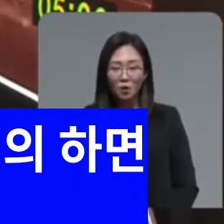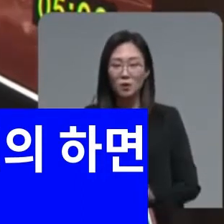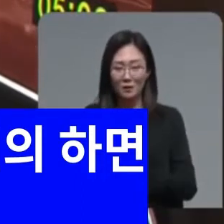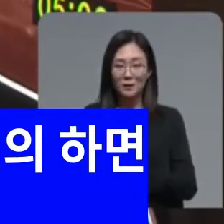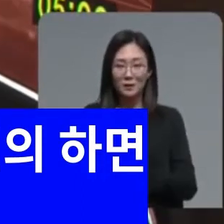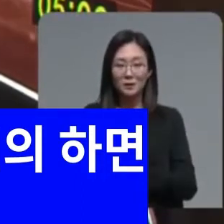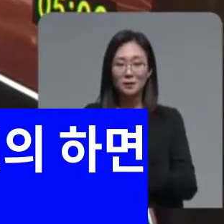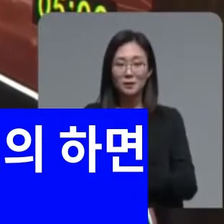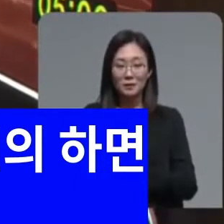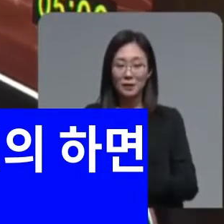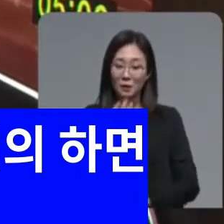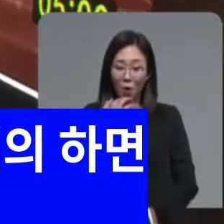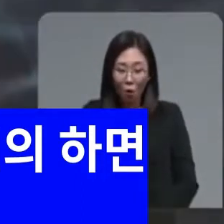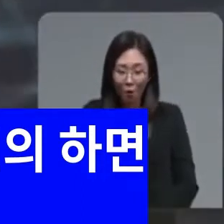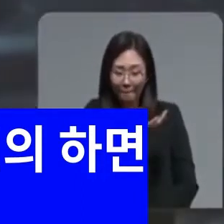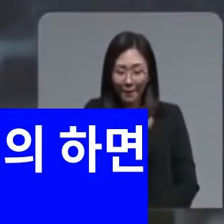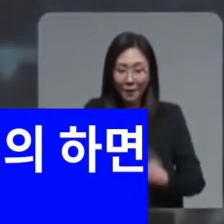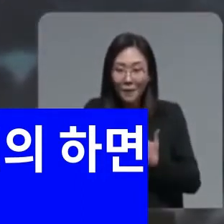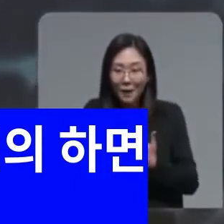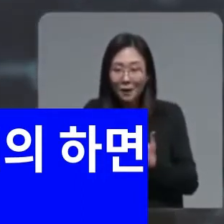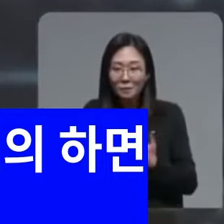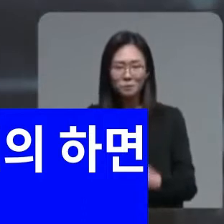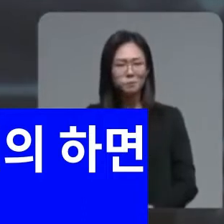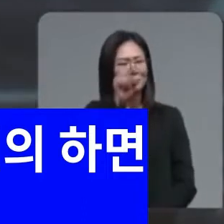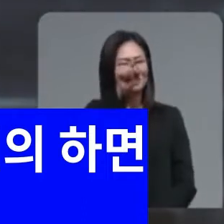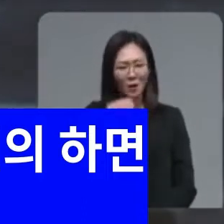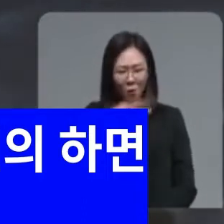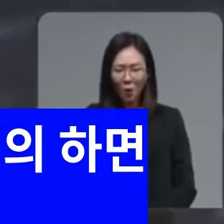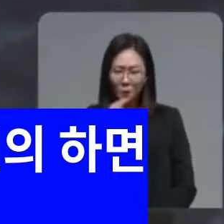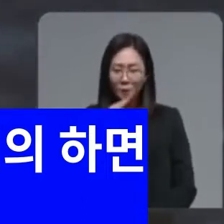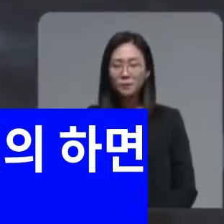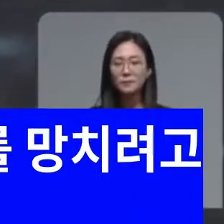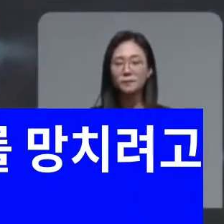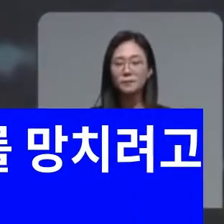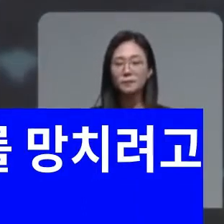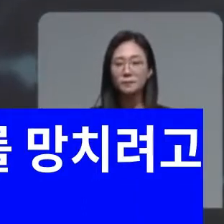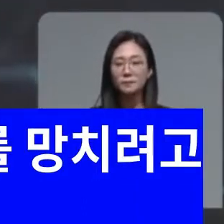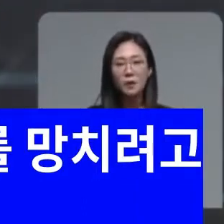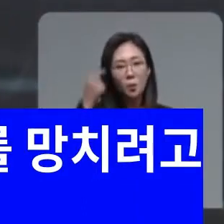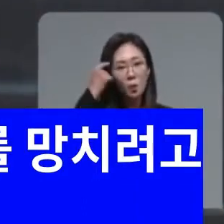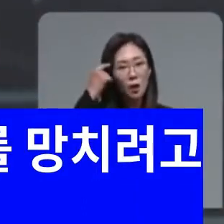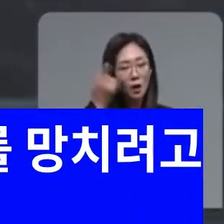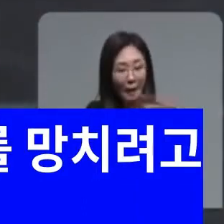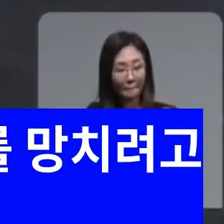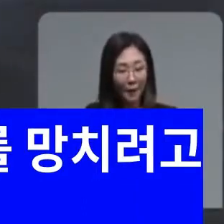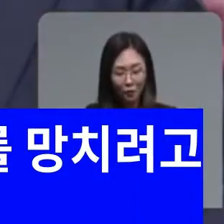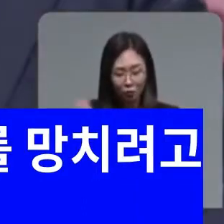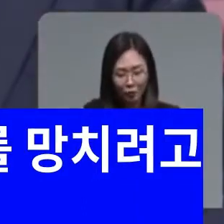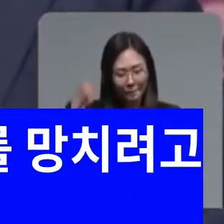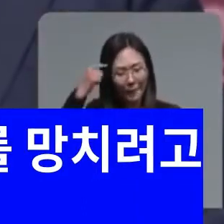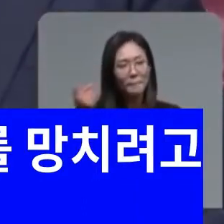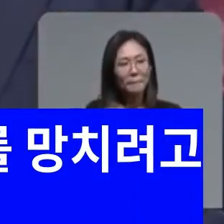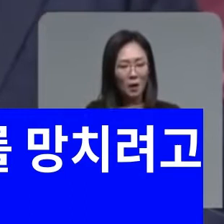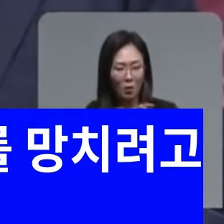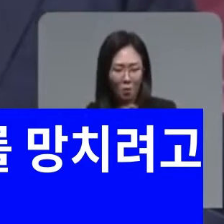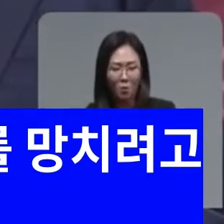미사일 방어체계인데 수도권에 하면 고고도 미사일은 해당이 없습니다. 왜 그걸 다시 설치해서 중국의 반발을